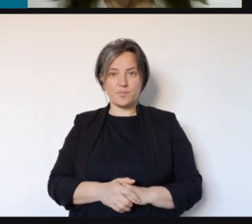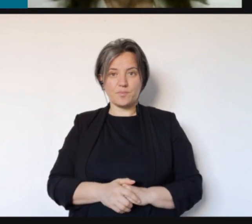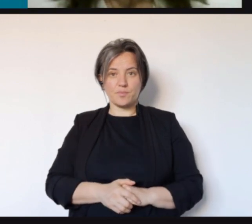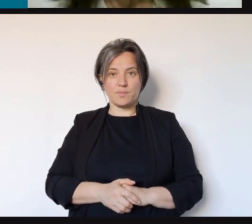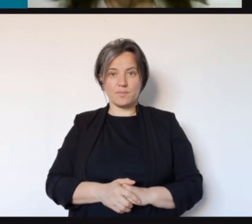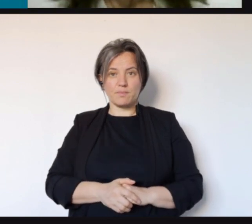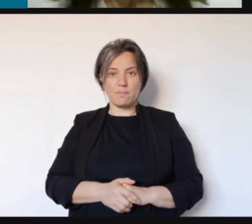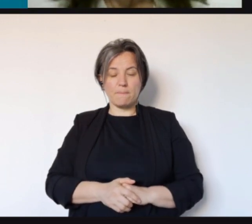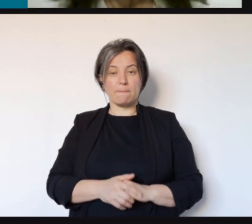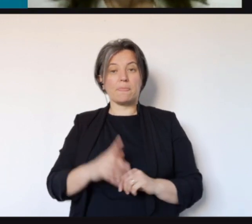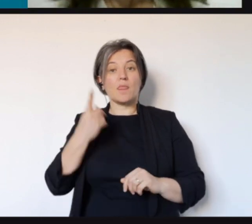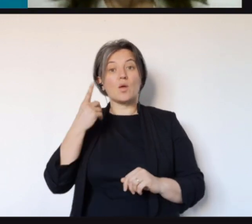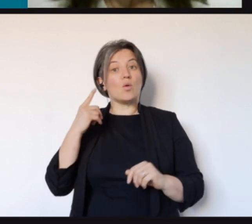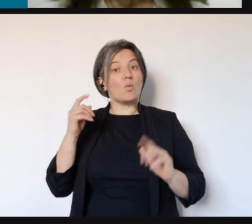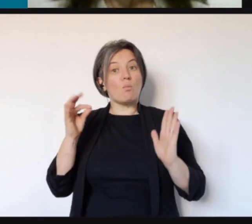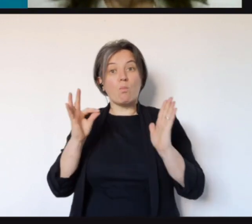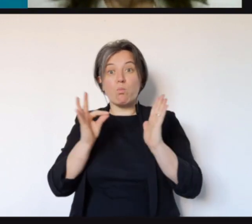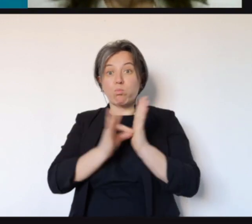quello